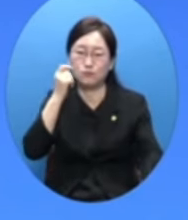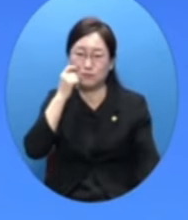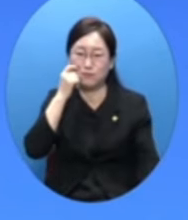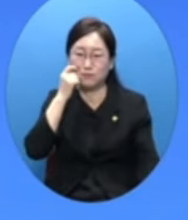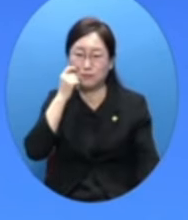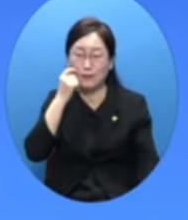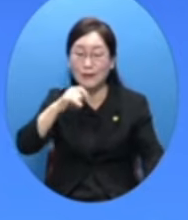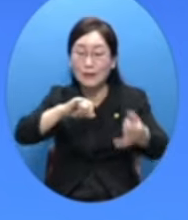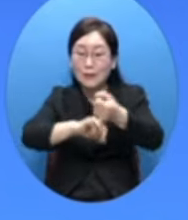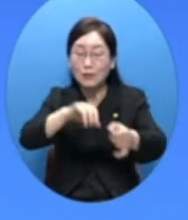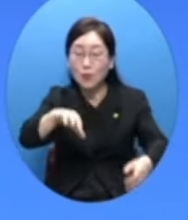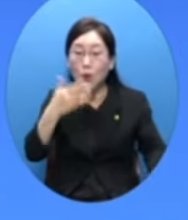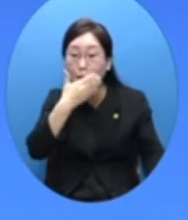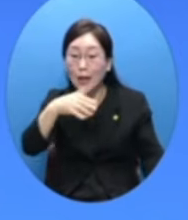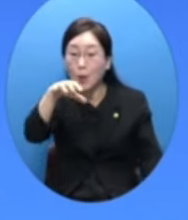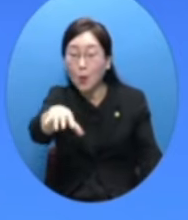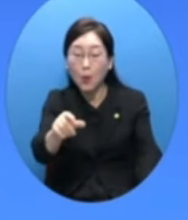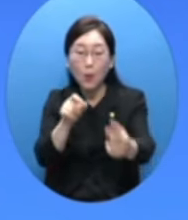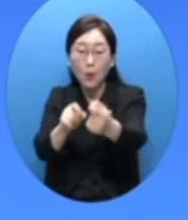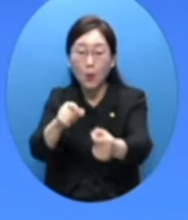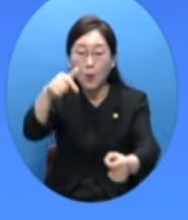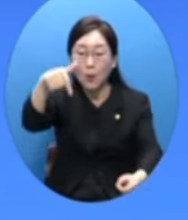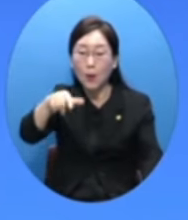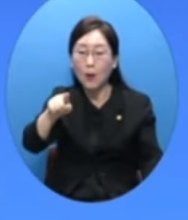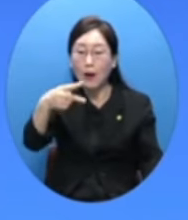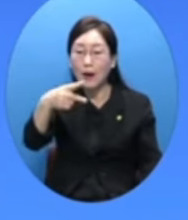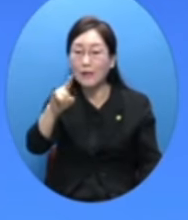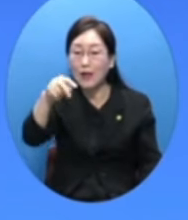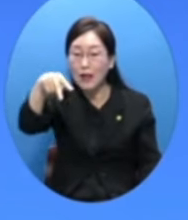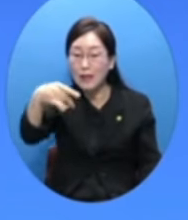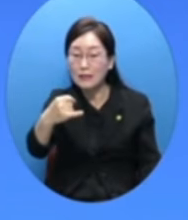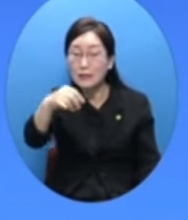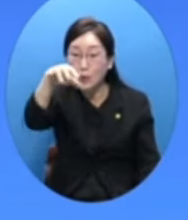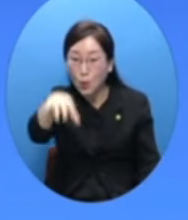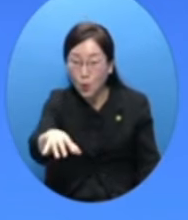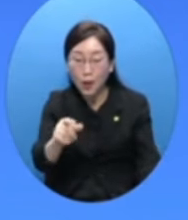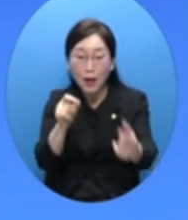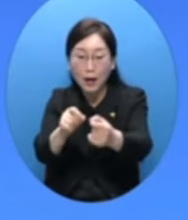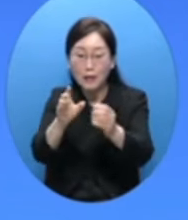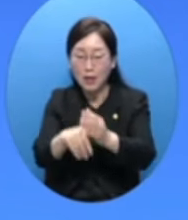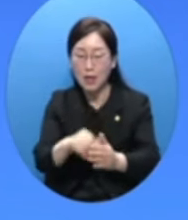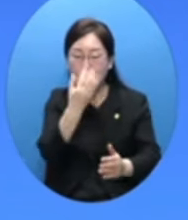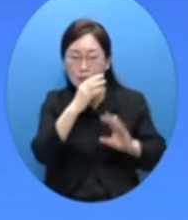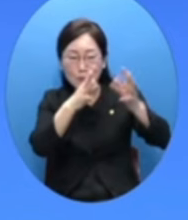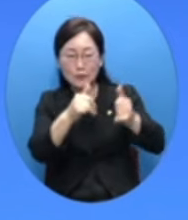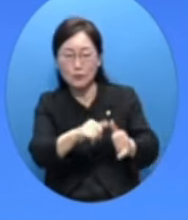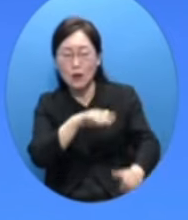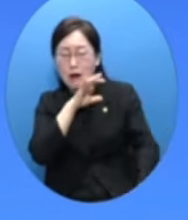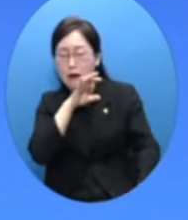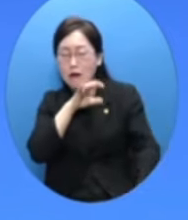약속의 땅 가나안 입구 가데스 바네아에 왔을 때 이스라엘 백성들이 또 불평을 하니까